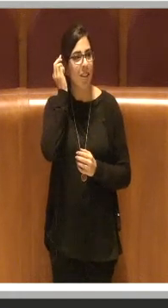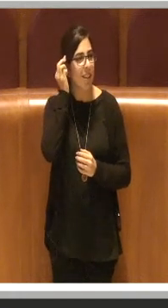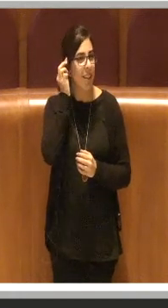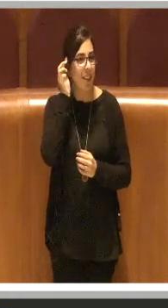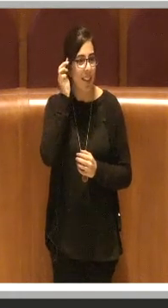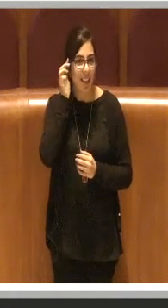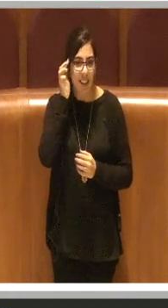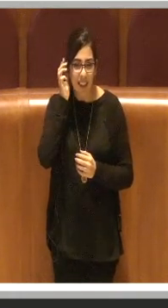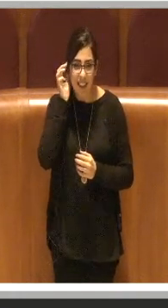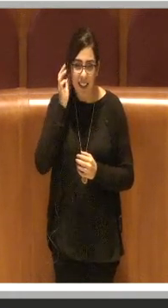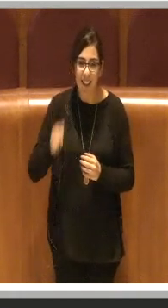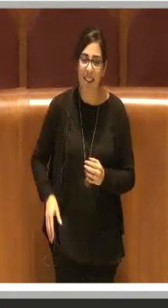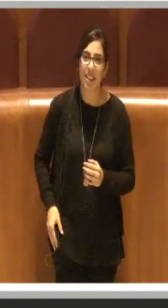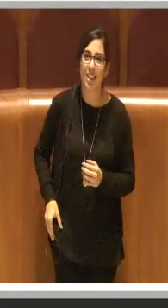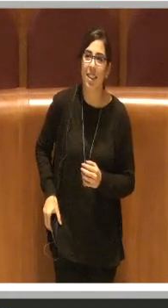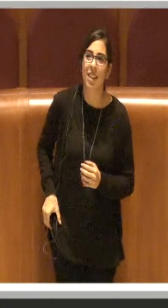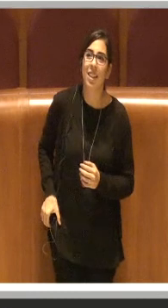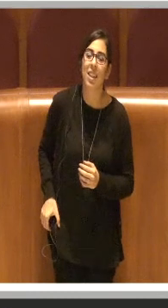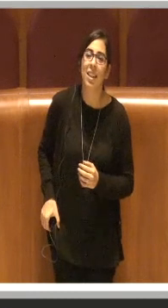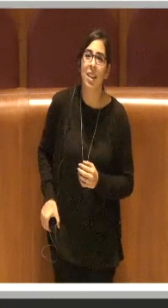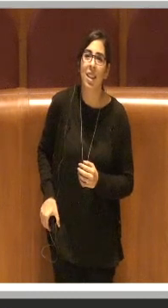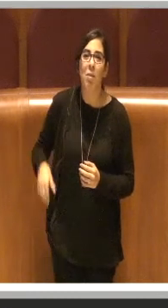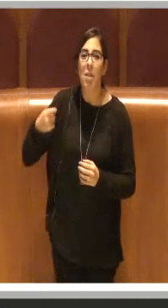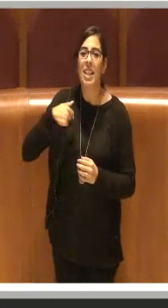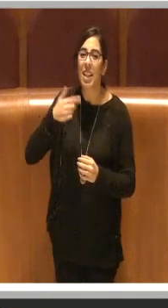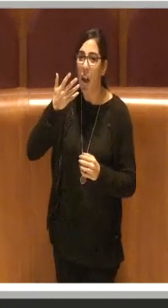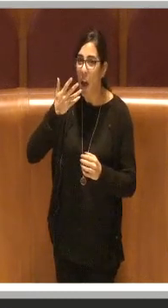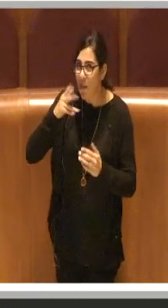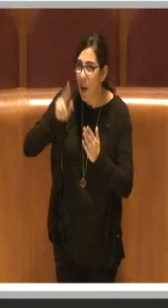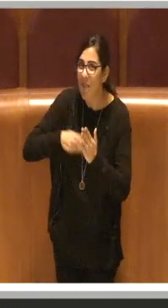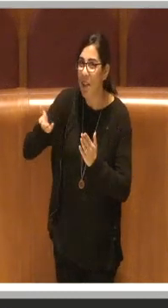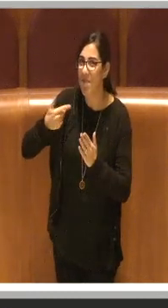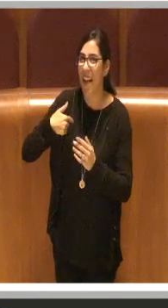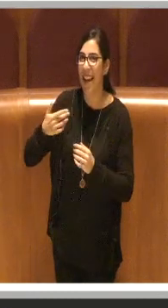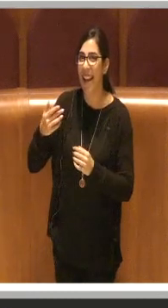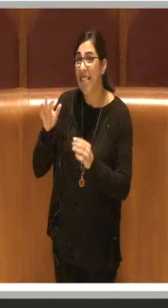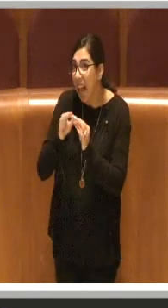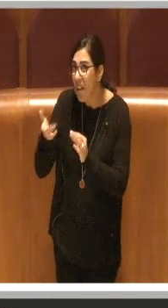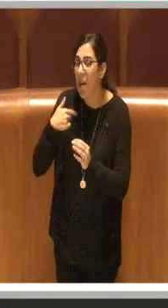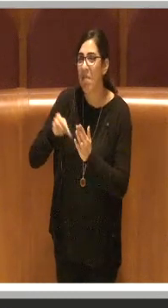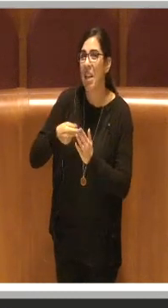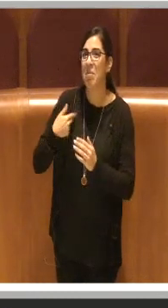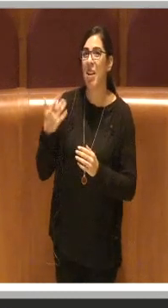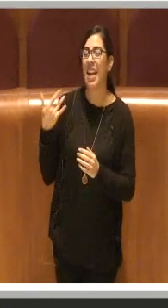Troppo gentile, grazie. Sottoscriverei se lei è d'accordo. Grazie.